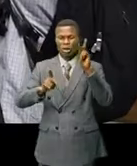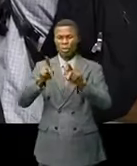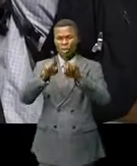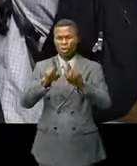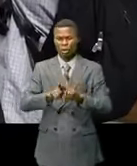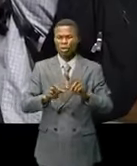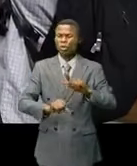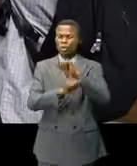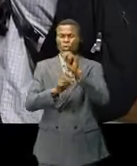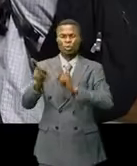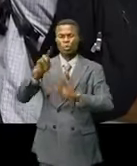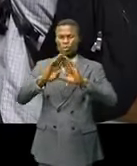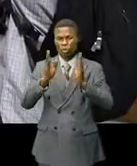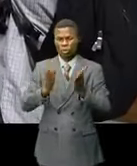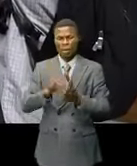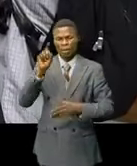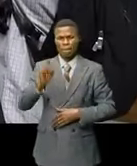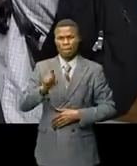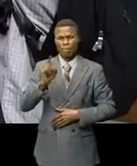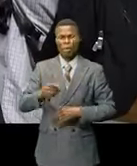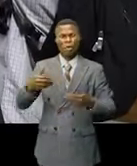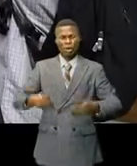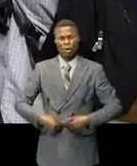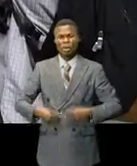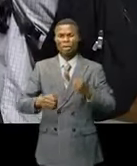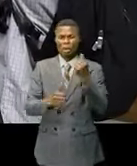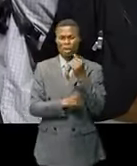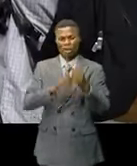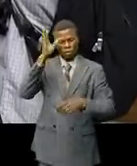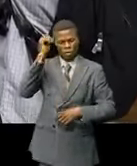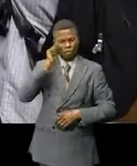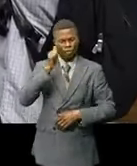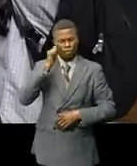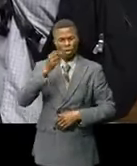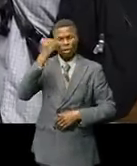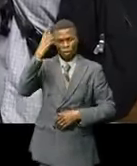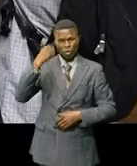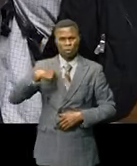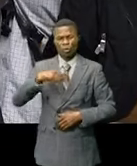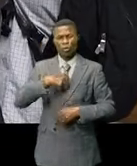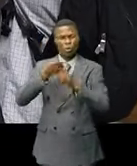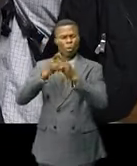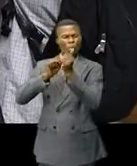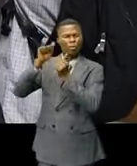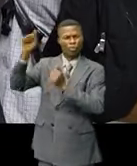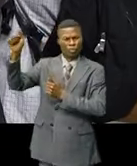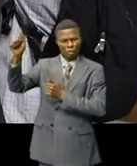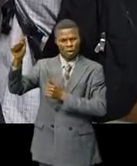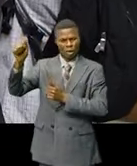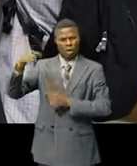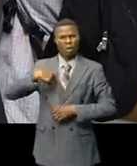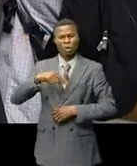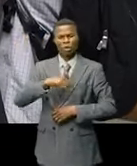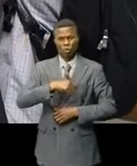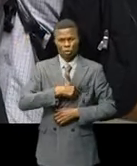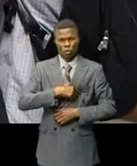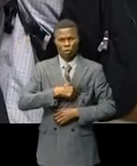de notre pays. Donc je voudrais que les jeunes gens comprennent que nous venons de loin et que nous